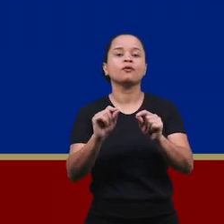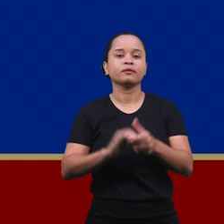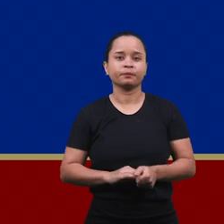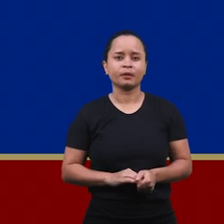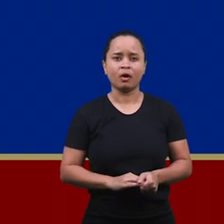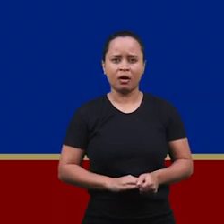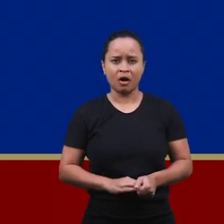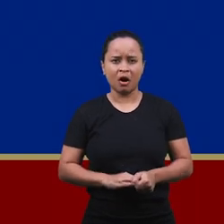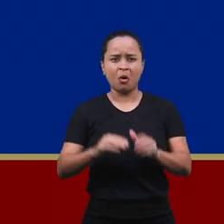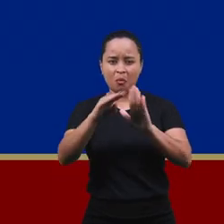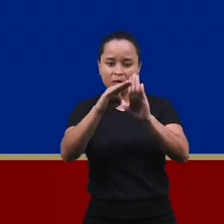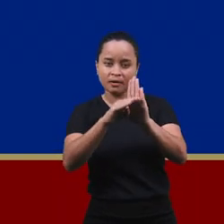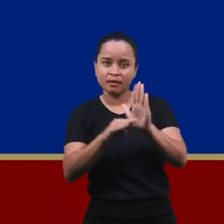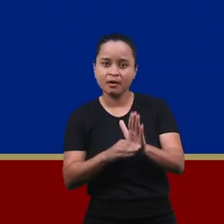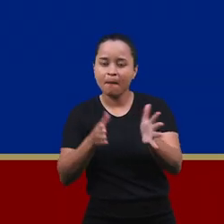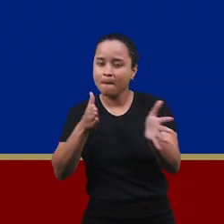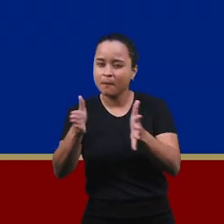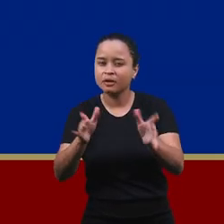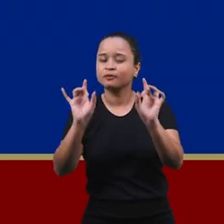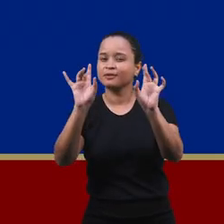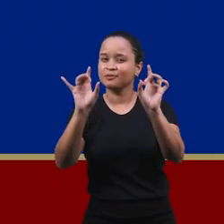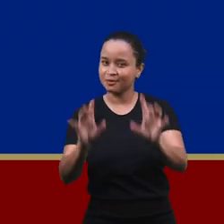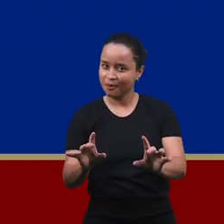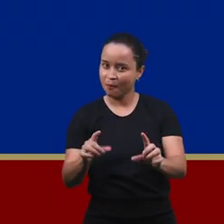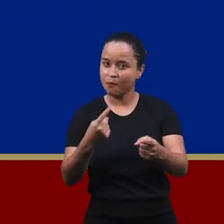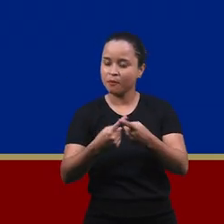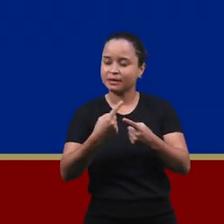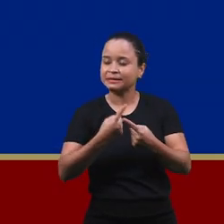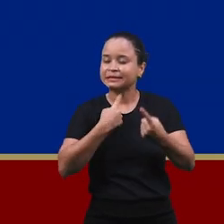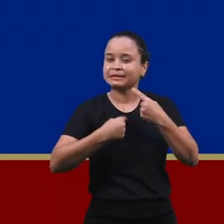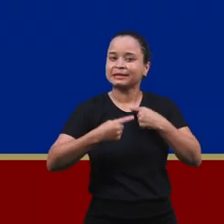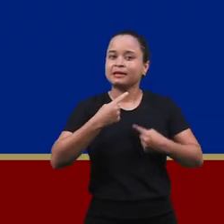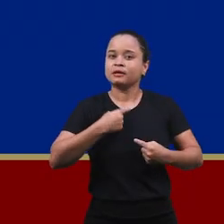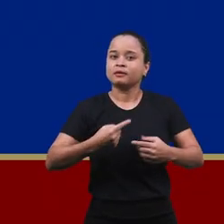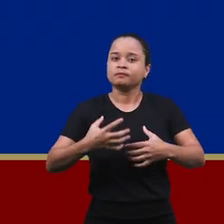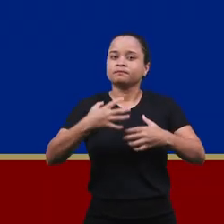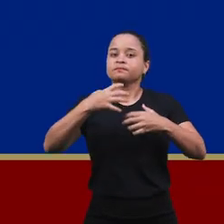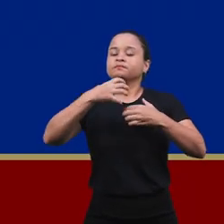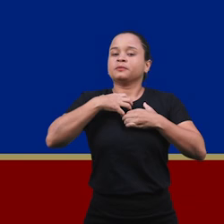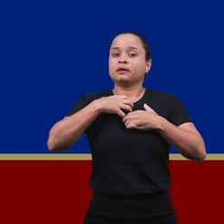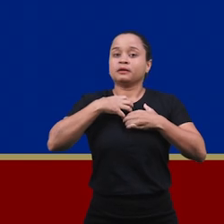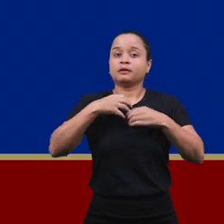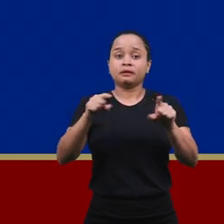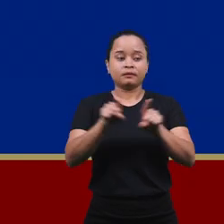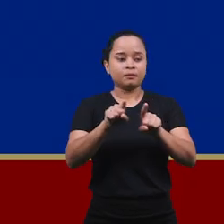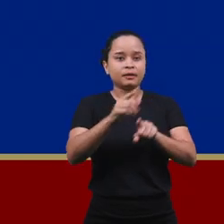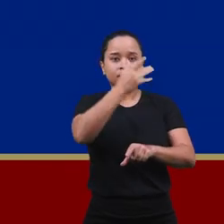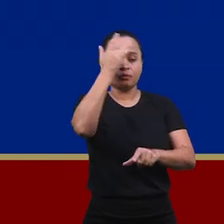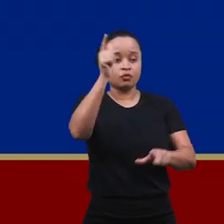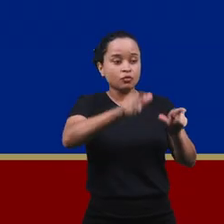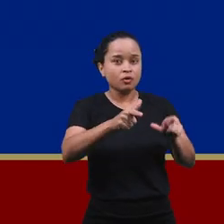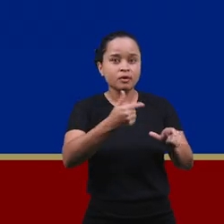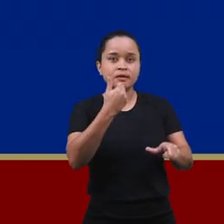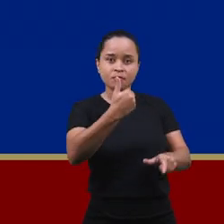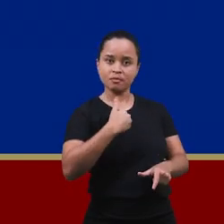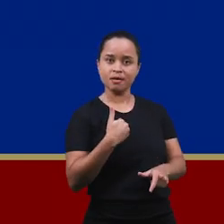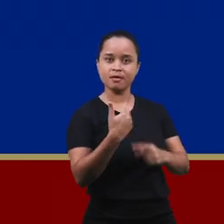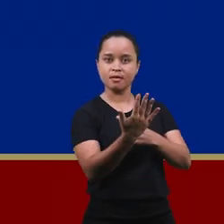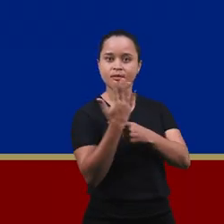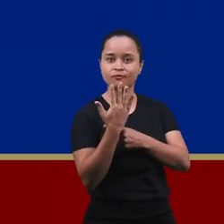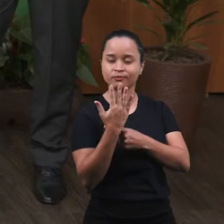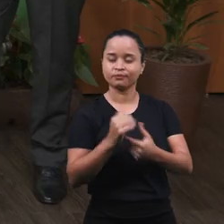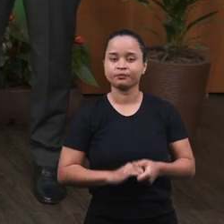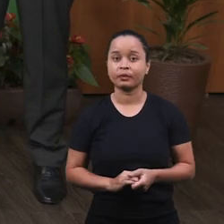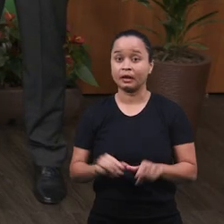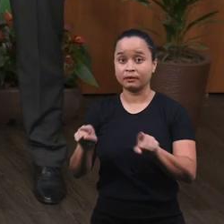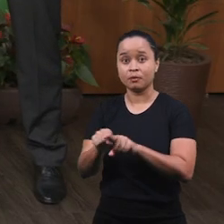dans une programmation spéciale en venant à la rencontre de mes demandes